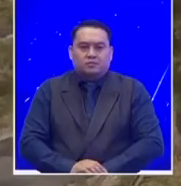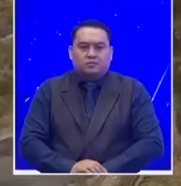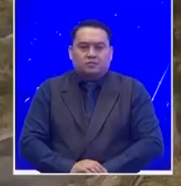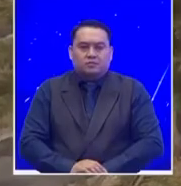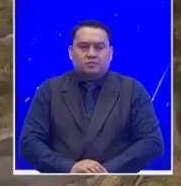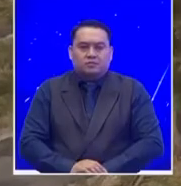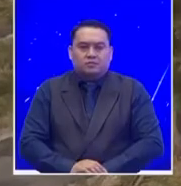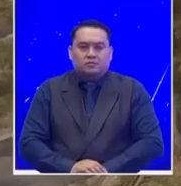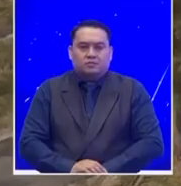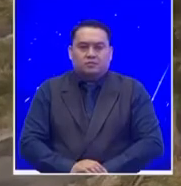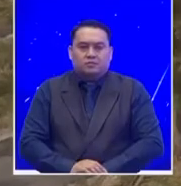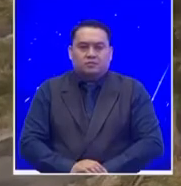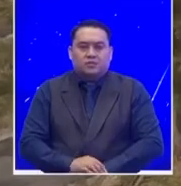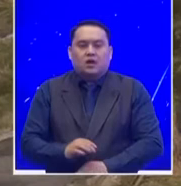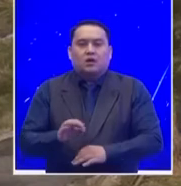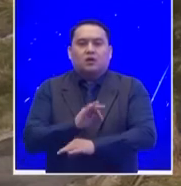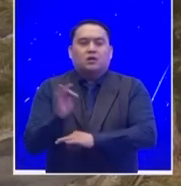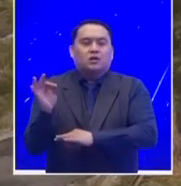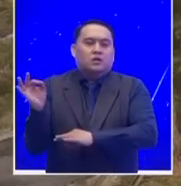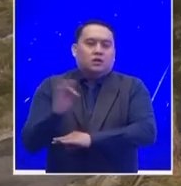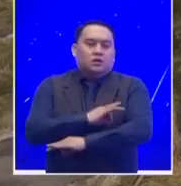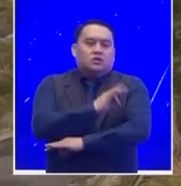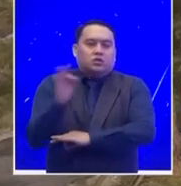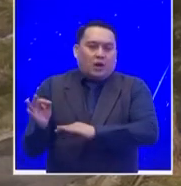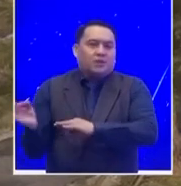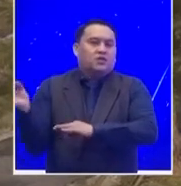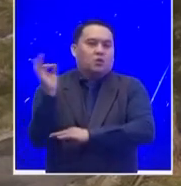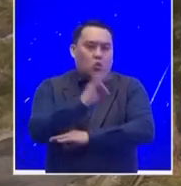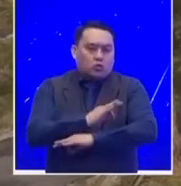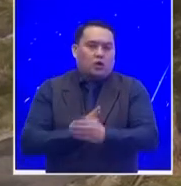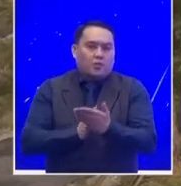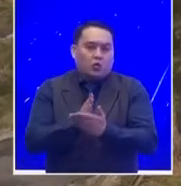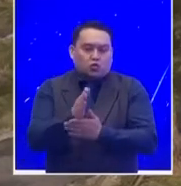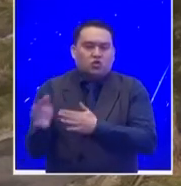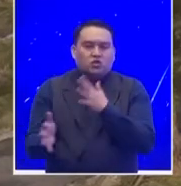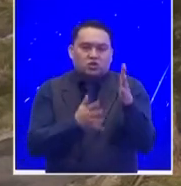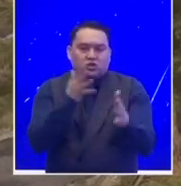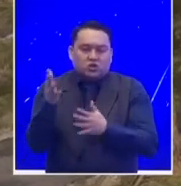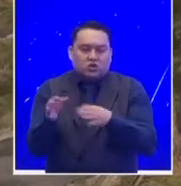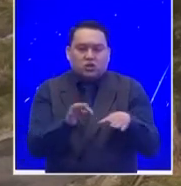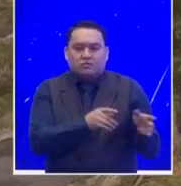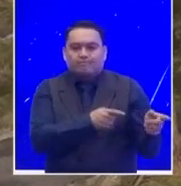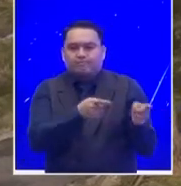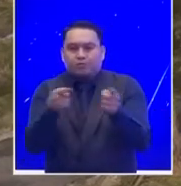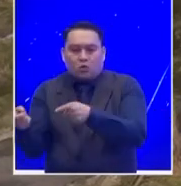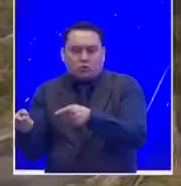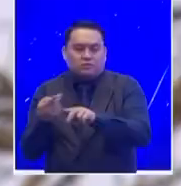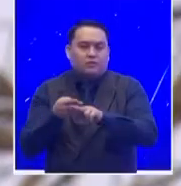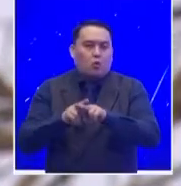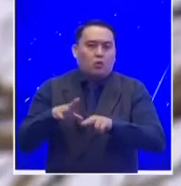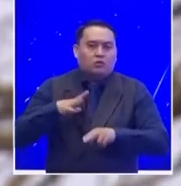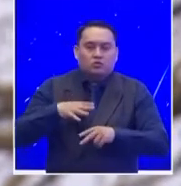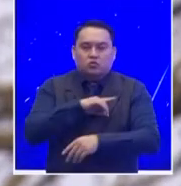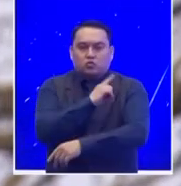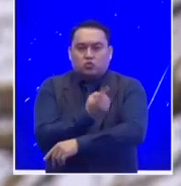Батыстан шығысқа қарай ауыспалы жел соғады. Күші 9-14 метр секунд. 11-14 ақпан аралығында кей жерлерде желдің